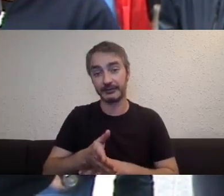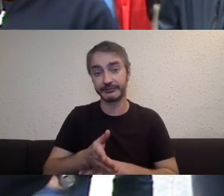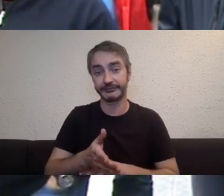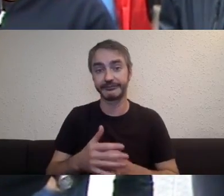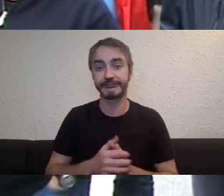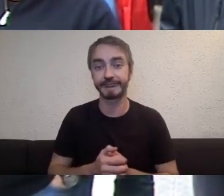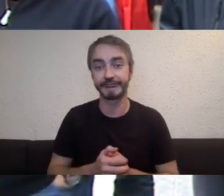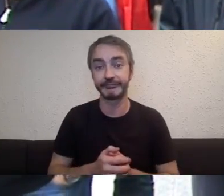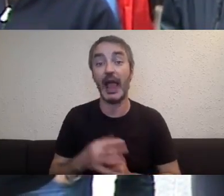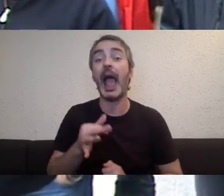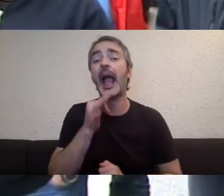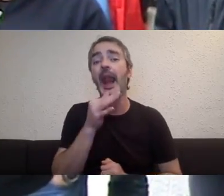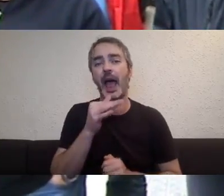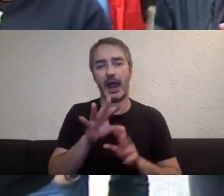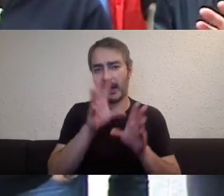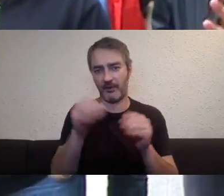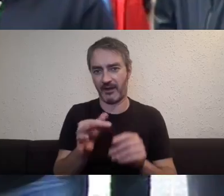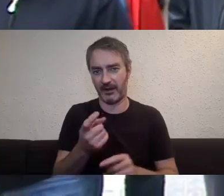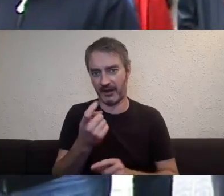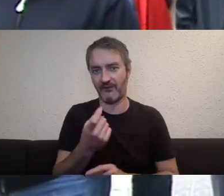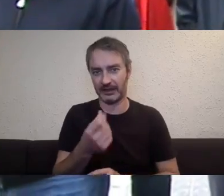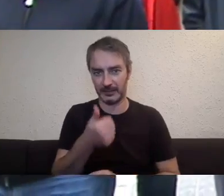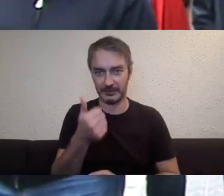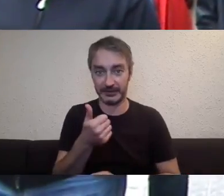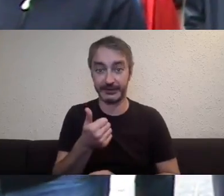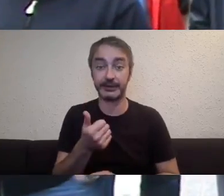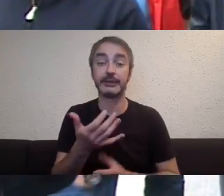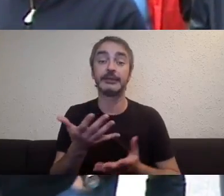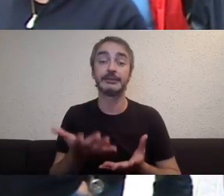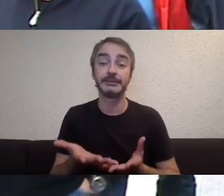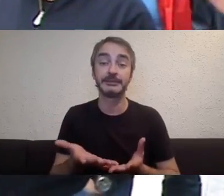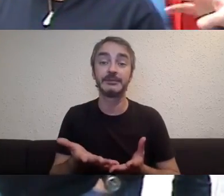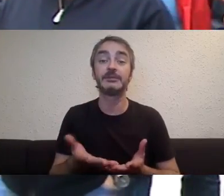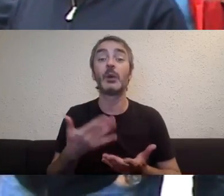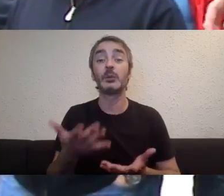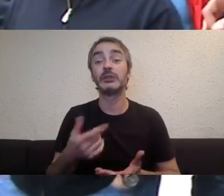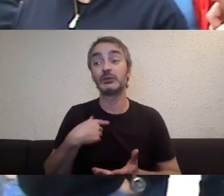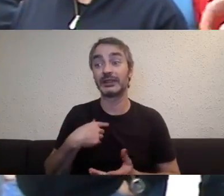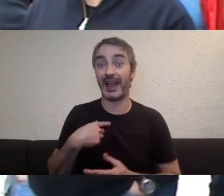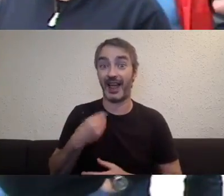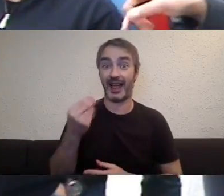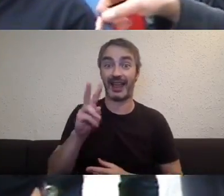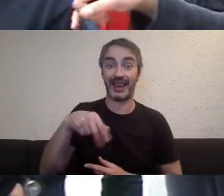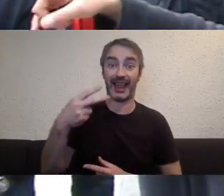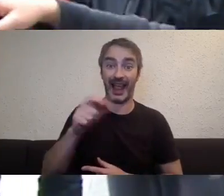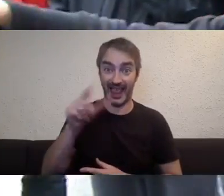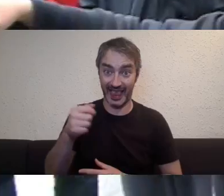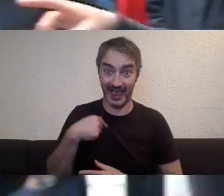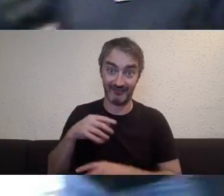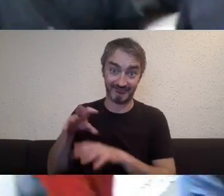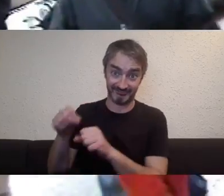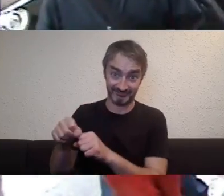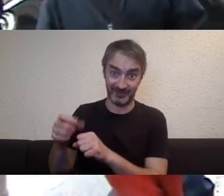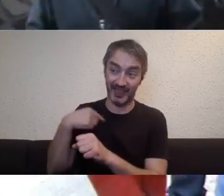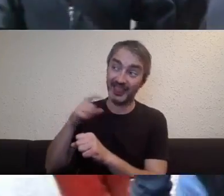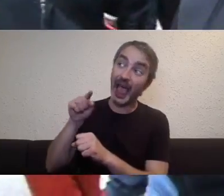està del tot tancat el tema. I això, en un principi, quan plantejàvem l'ocupació de la quincalla, volíem que la part que està tapiada d'allà baix,